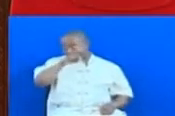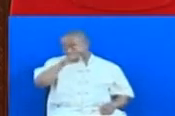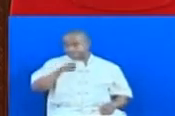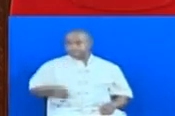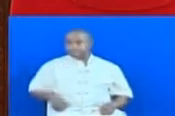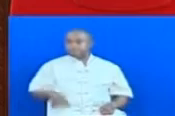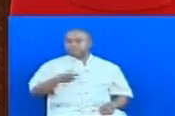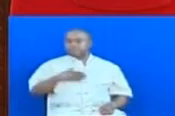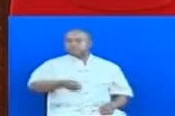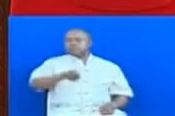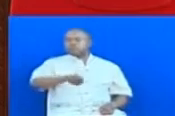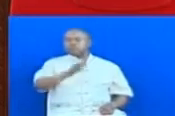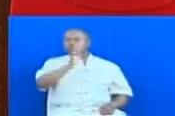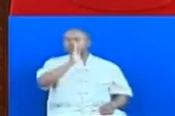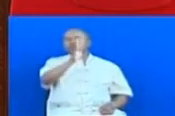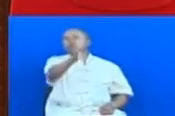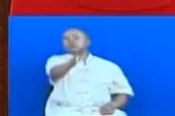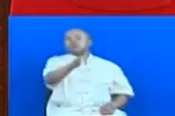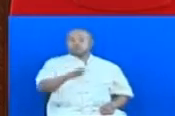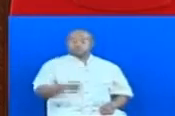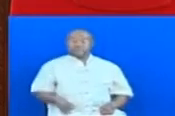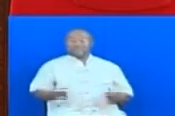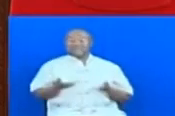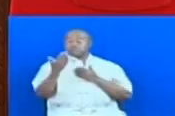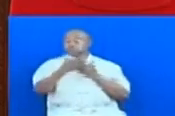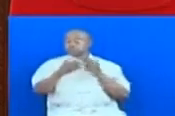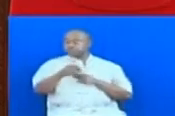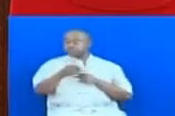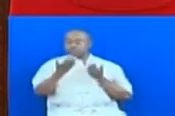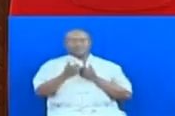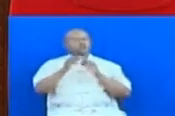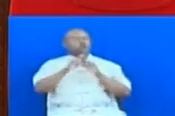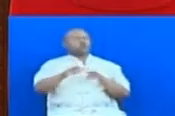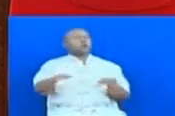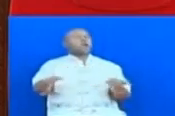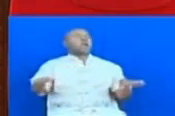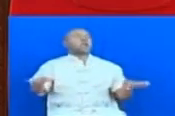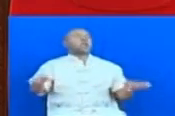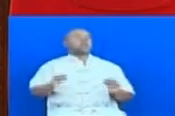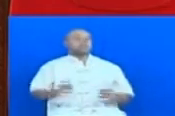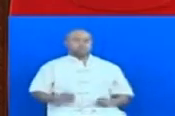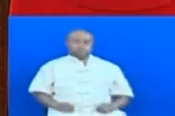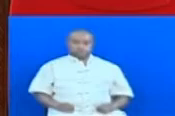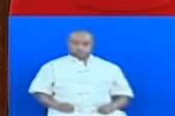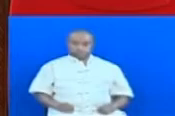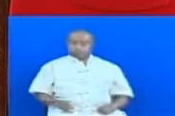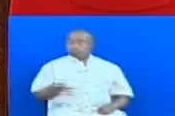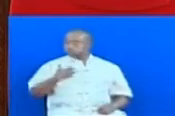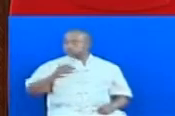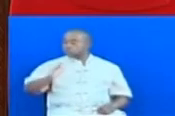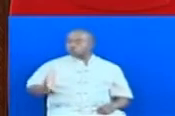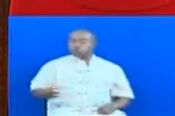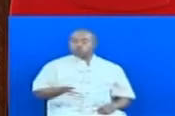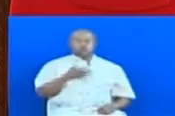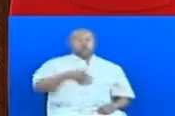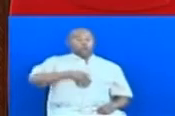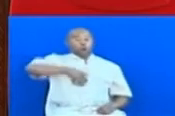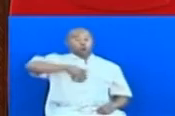Ninampongeza kwa jambo moja ambalo sasa ameiweka hii nchi kuwa shwari. Jambo la kuwaondolea hofu wa